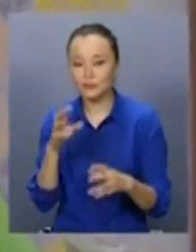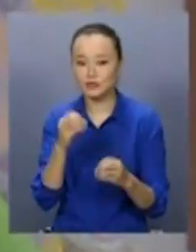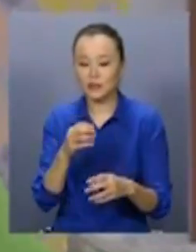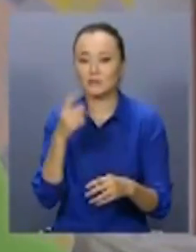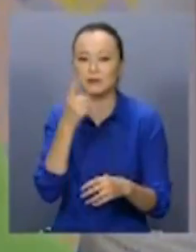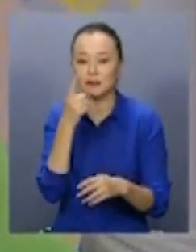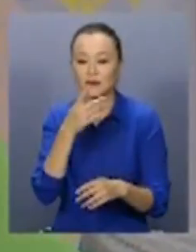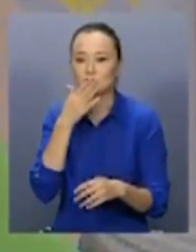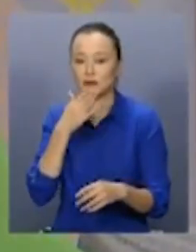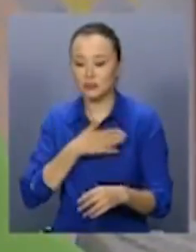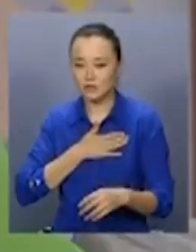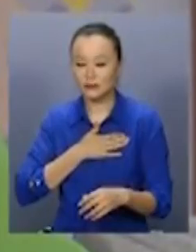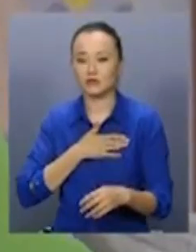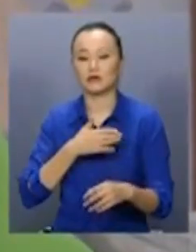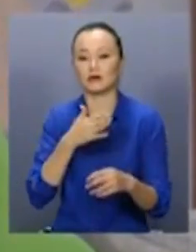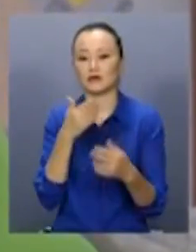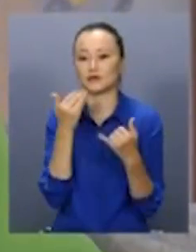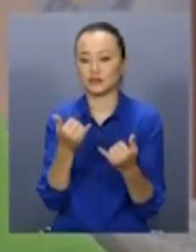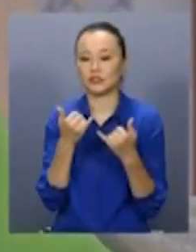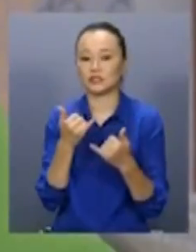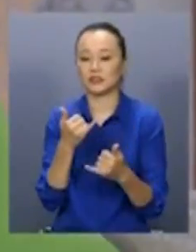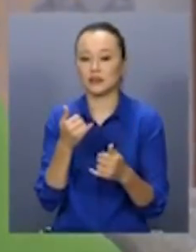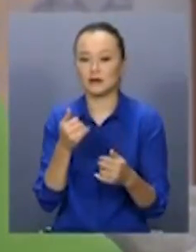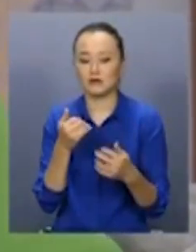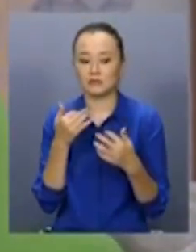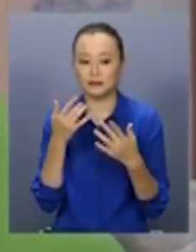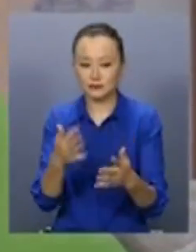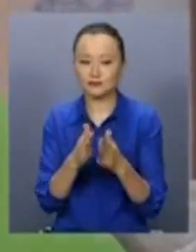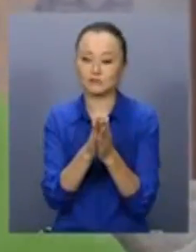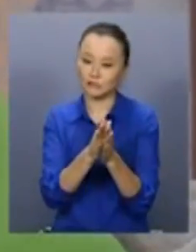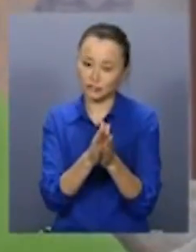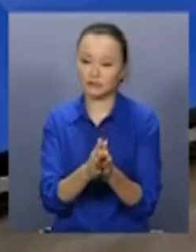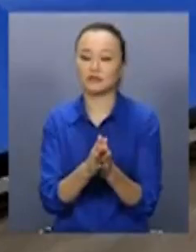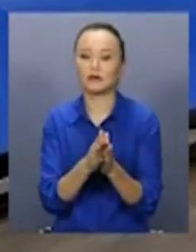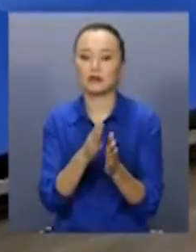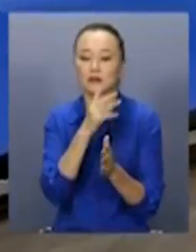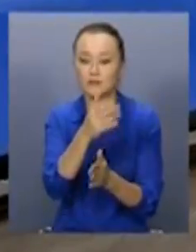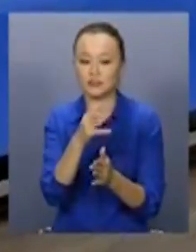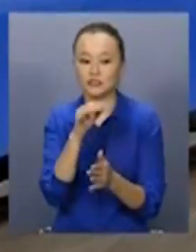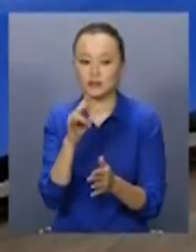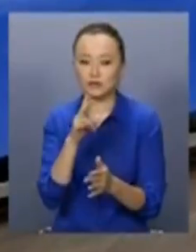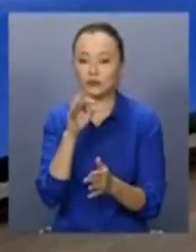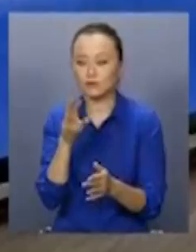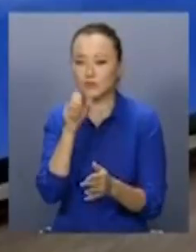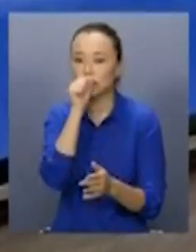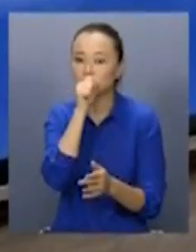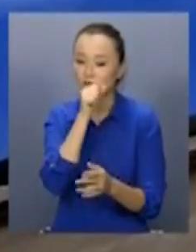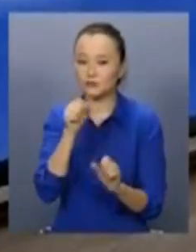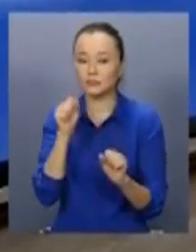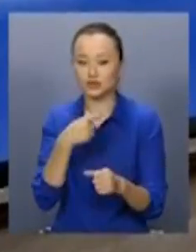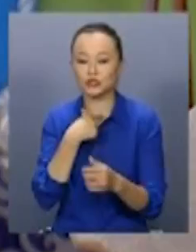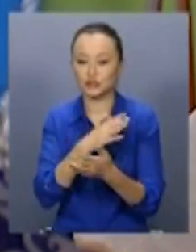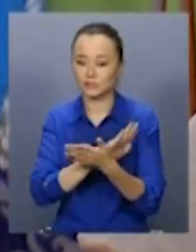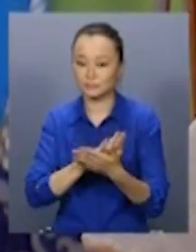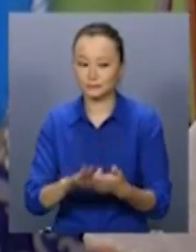махаббат. Дәл қазір көрерменнің сұрауы деп қабыл алыңыз. Бізге Жангүлім әнін орындап бере аласыз ба жанды дауыста?